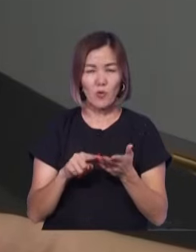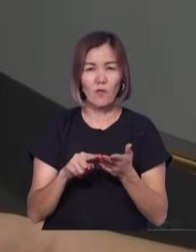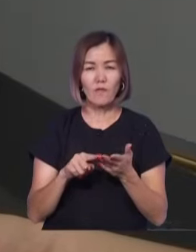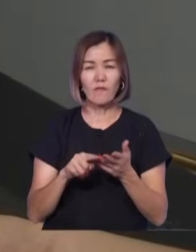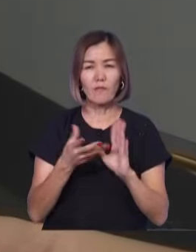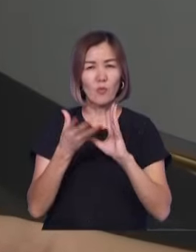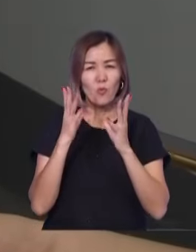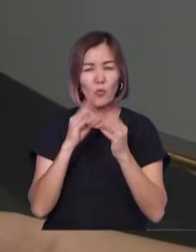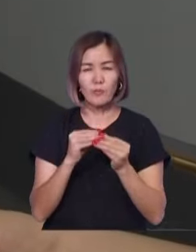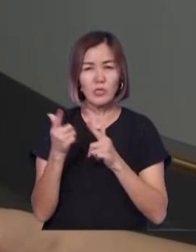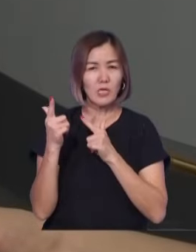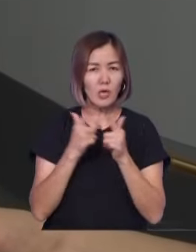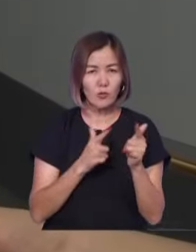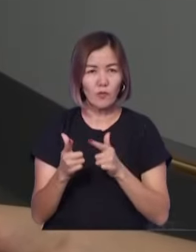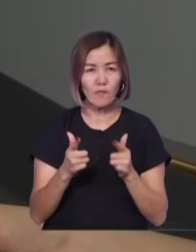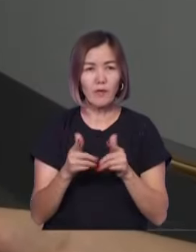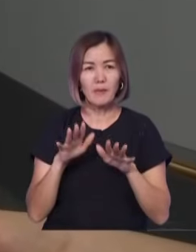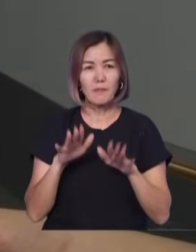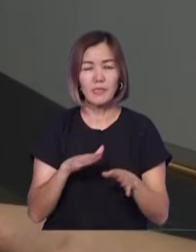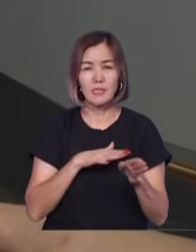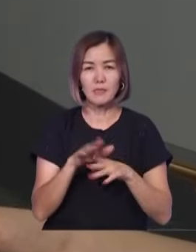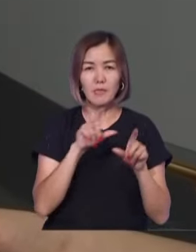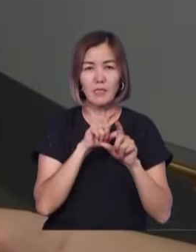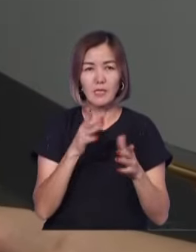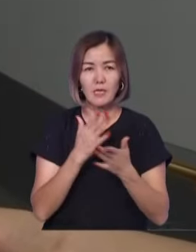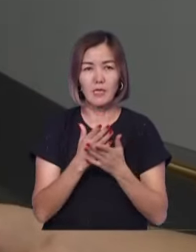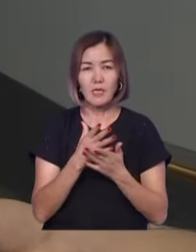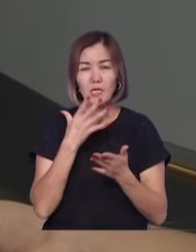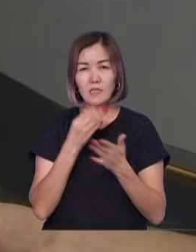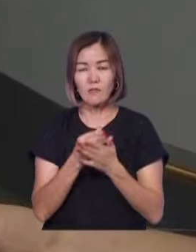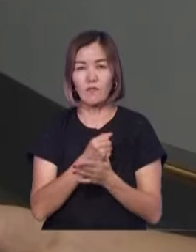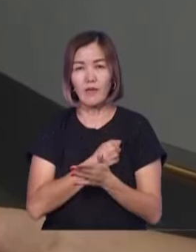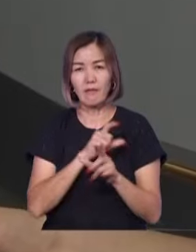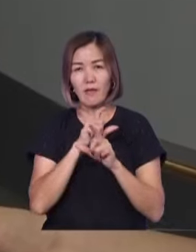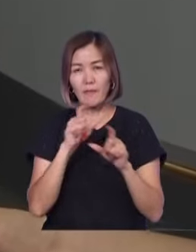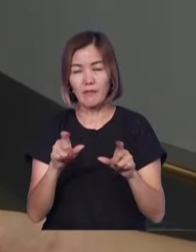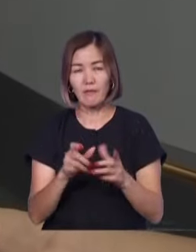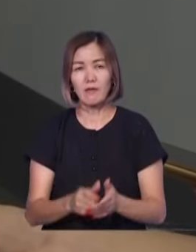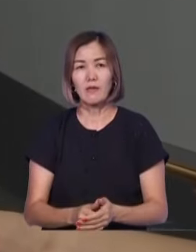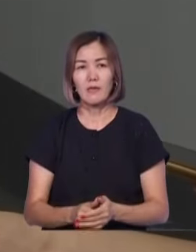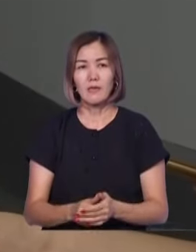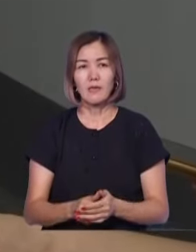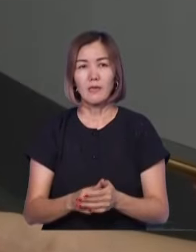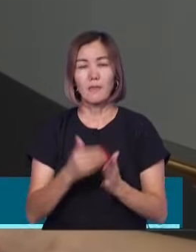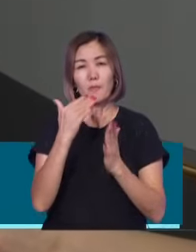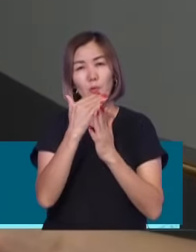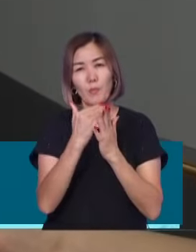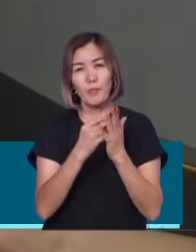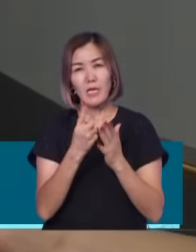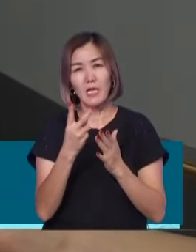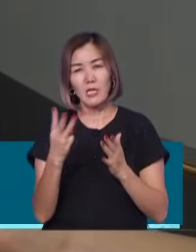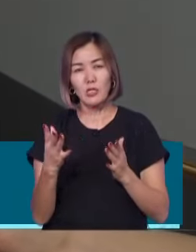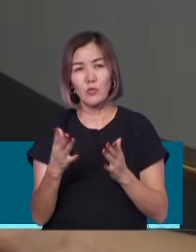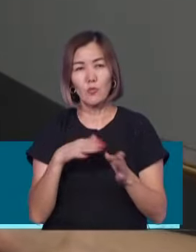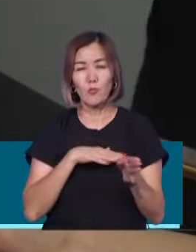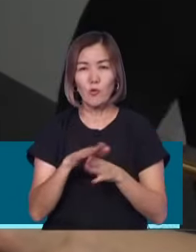проходят в местных исполнительных органах это то есть военкоматы по перечню полностью